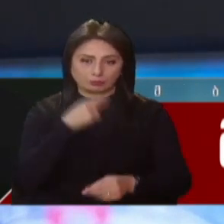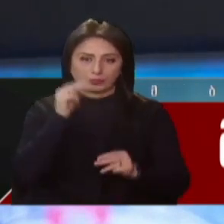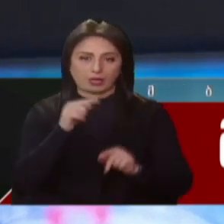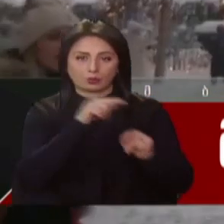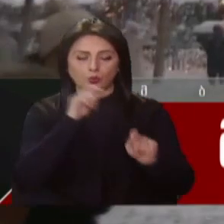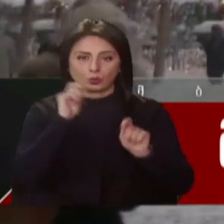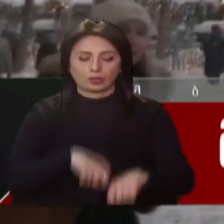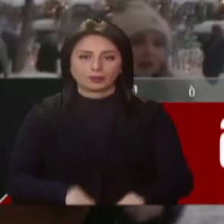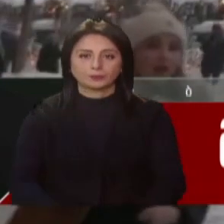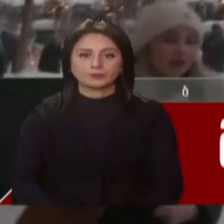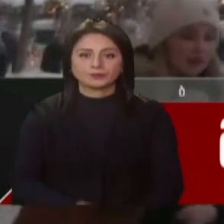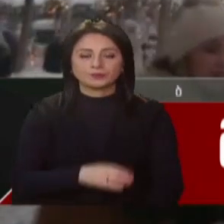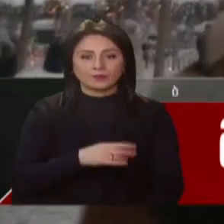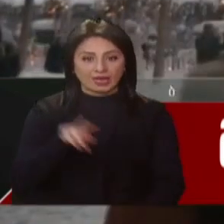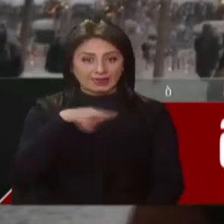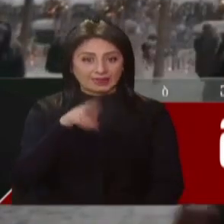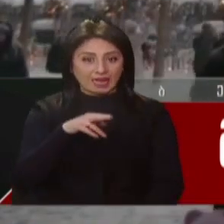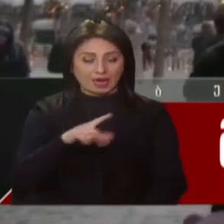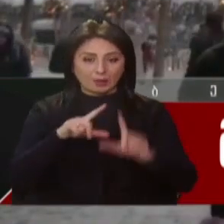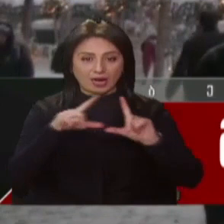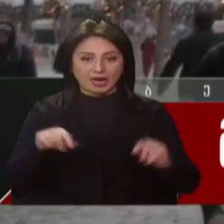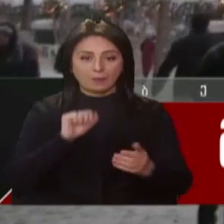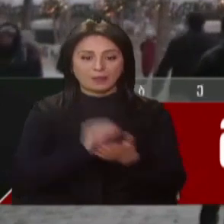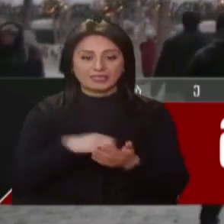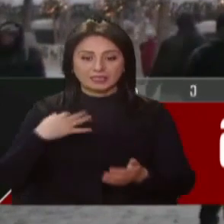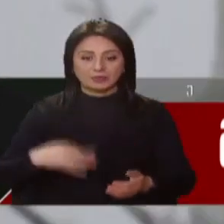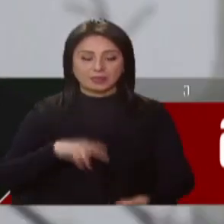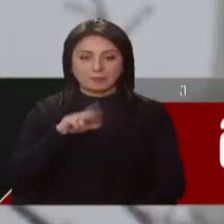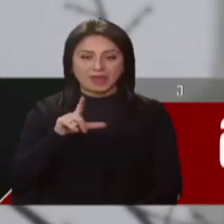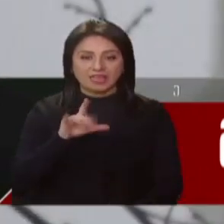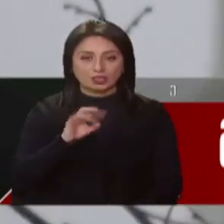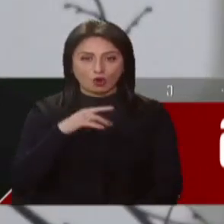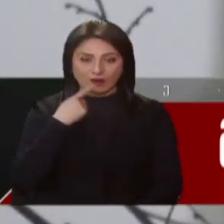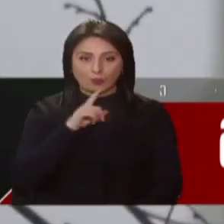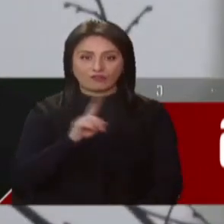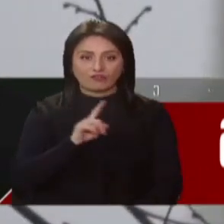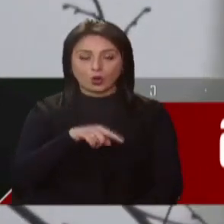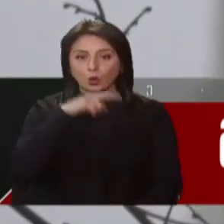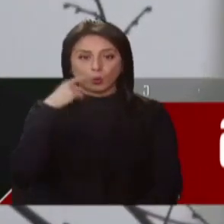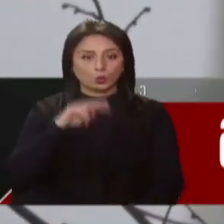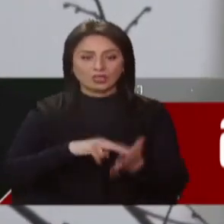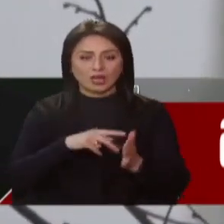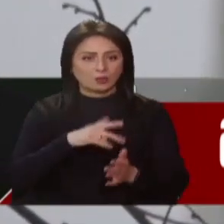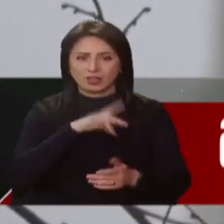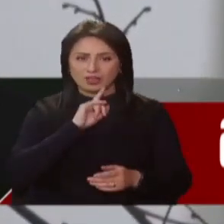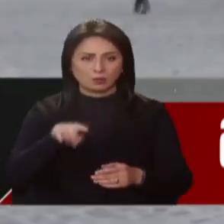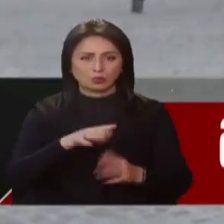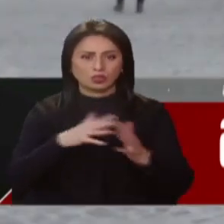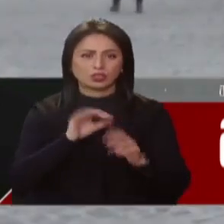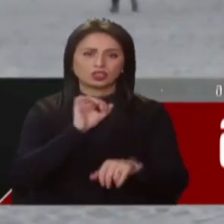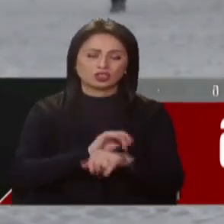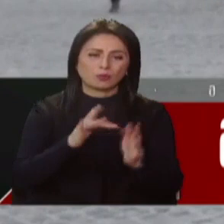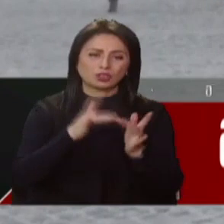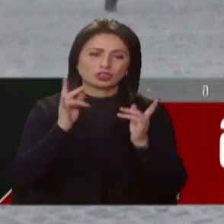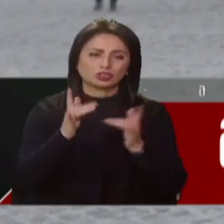გახსნა. Ჯერ კიდევ დეკემბერში კრემლის პრესმდივანი დიმიტრი პესკოვი აცხადებდა, რომ რუსეთი არ გეგმავდა ცეცხლის შეწყვეტას